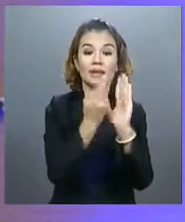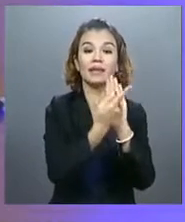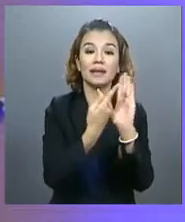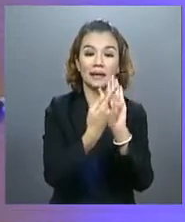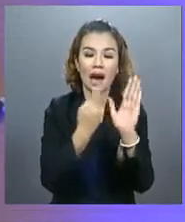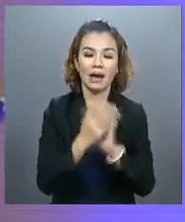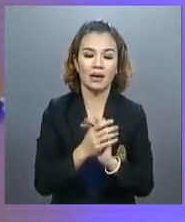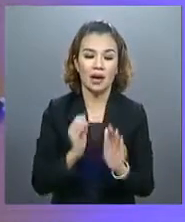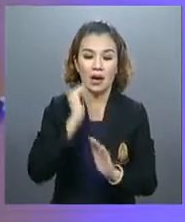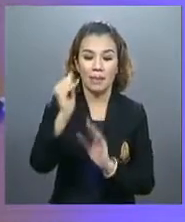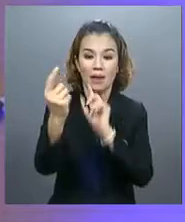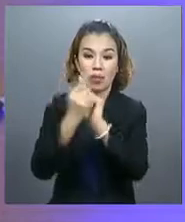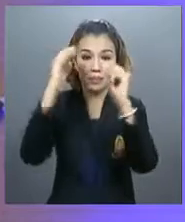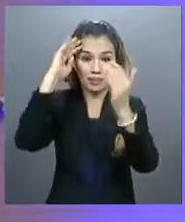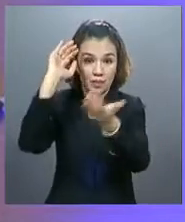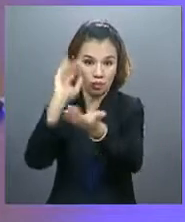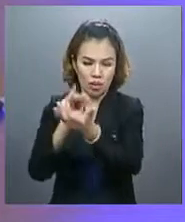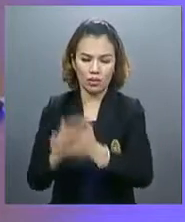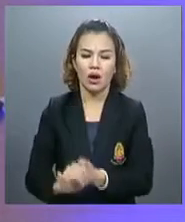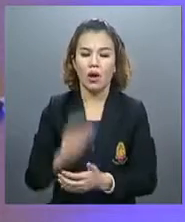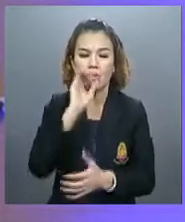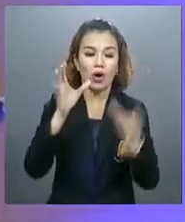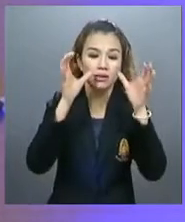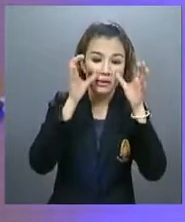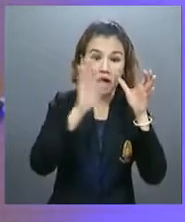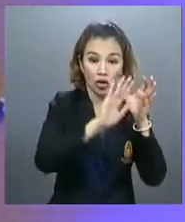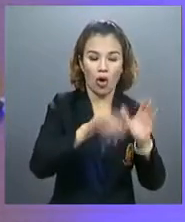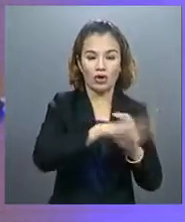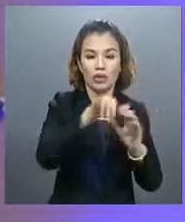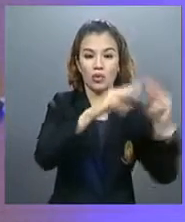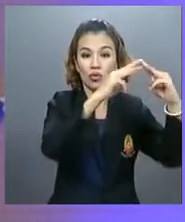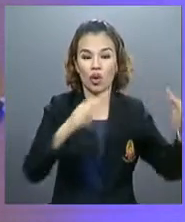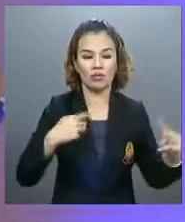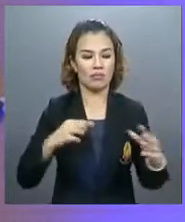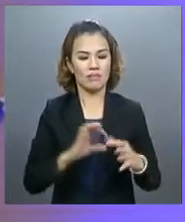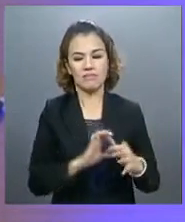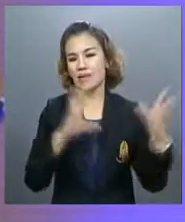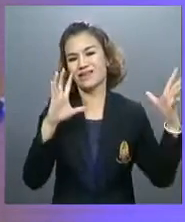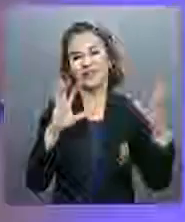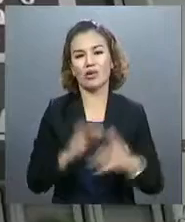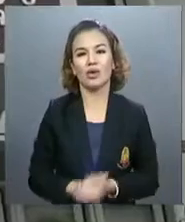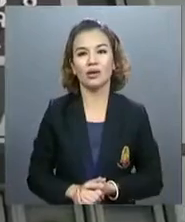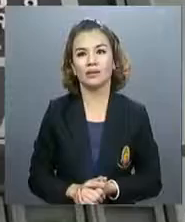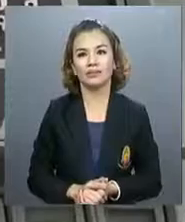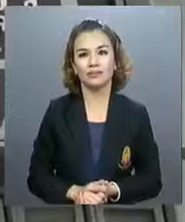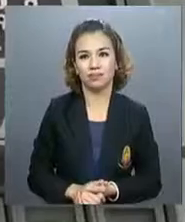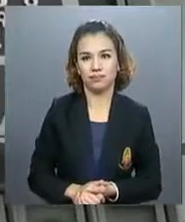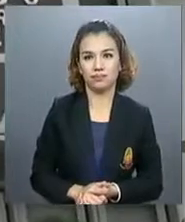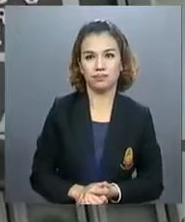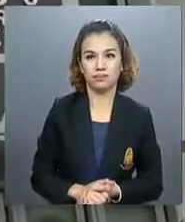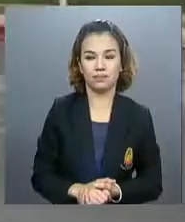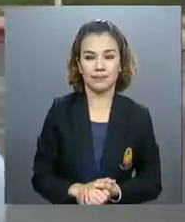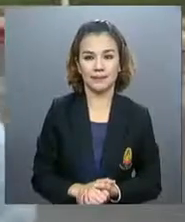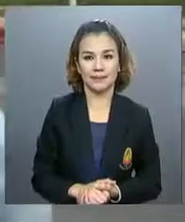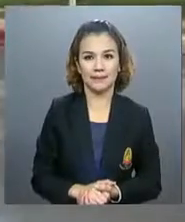ลเกี่ยวกับคดีการครอบครองเสือของวัดโดยยืนยันนะคะว่าไม่มีส่วนเกี่ยวข้องกับทางวัดแต่อย่างใดค่ะ